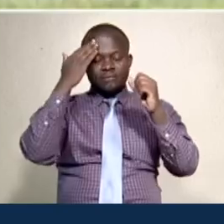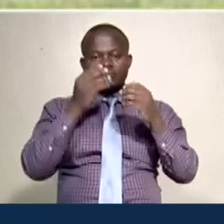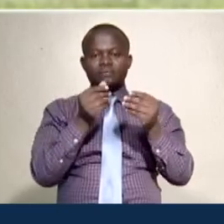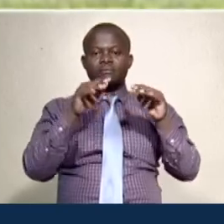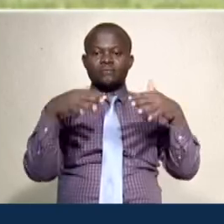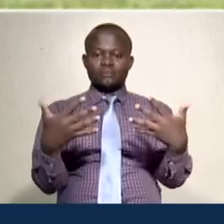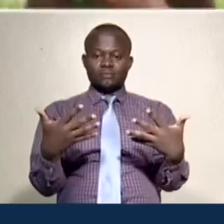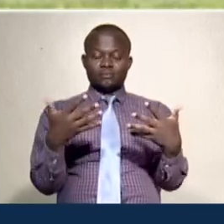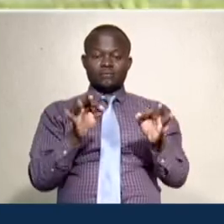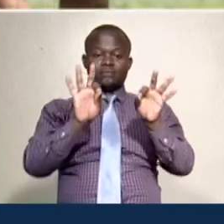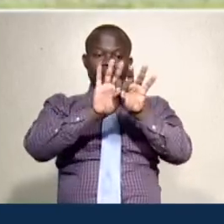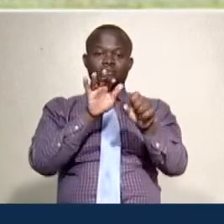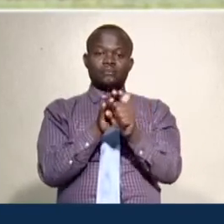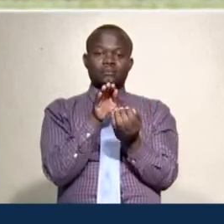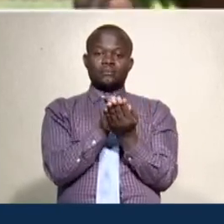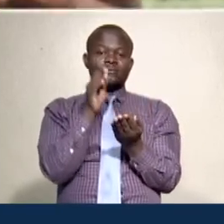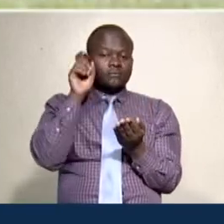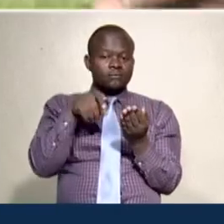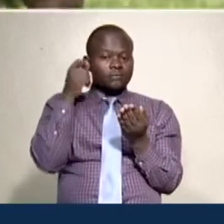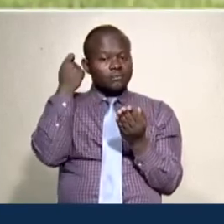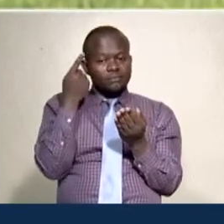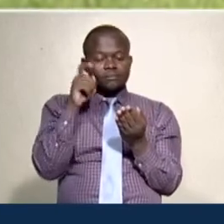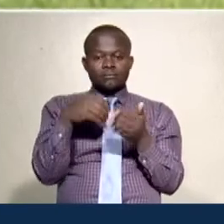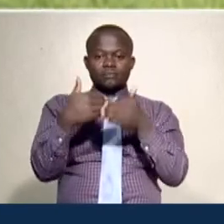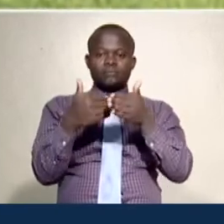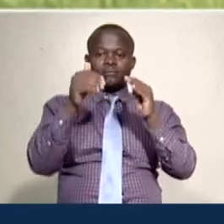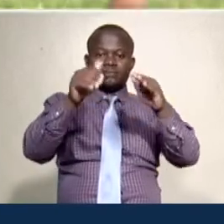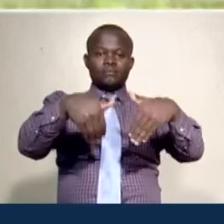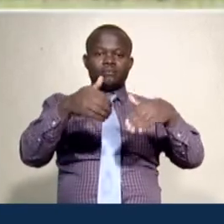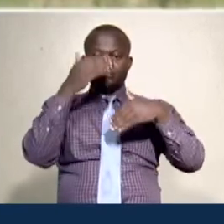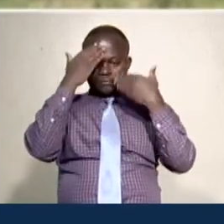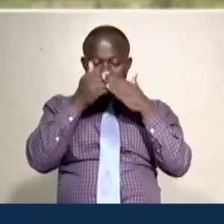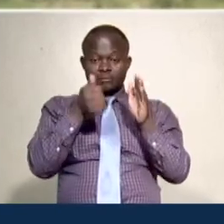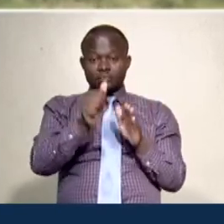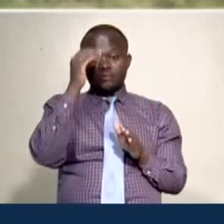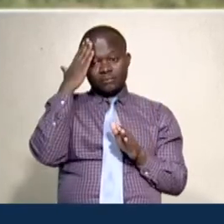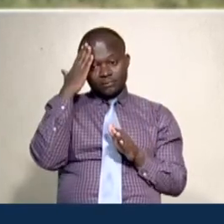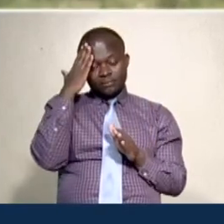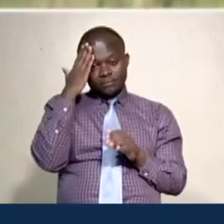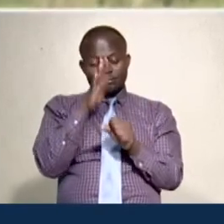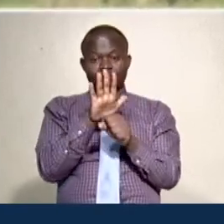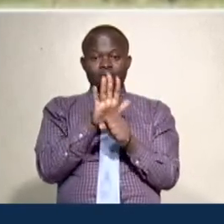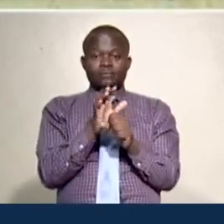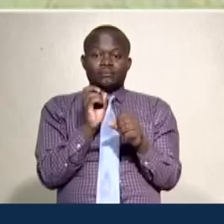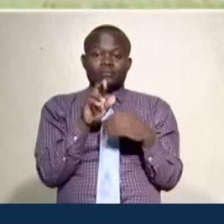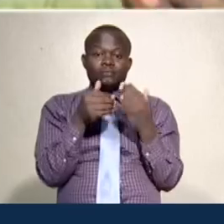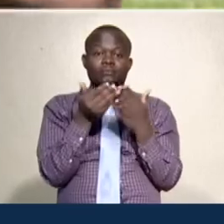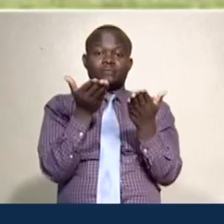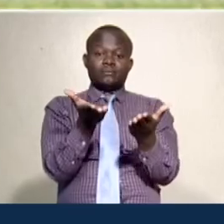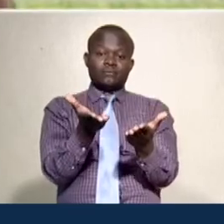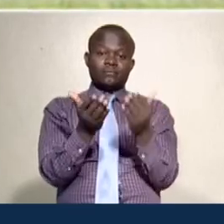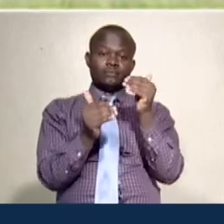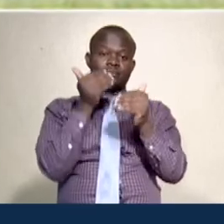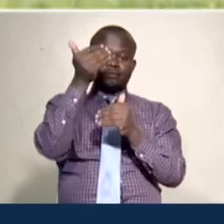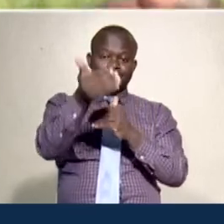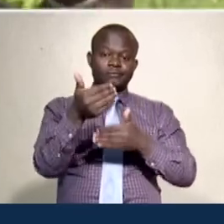gute rero birakwiriye ko banke nizumve ko zikwire kwegera abahinzi kuko babizi ko abahinzi barazwi cyangwa se baranahari